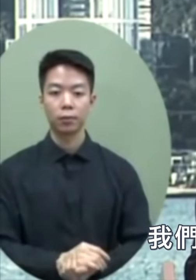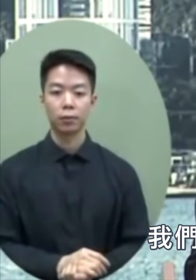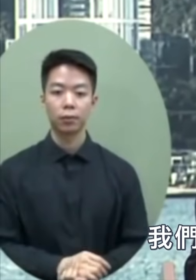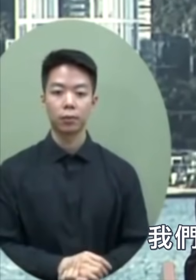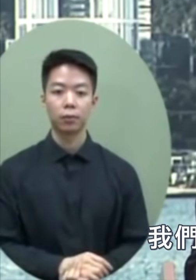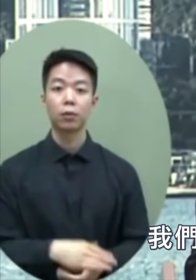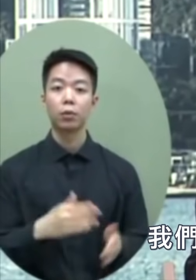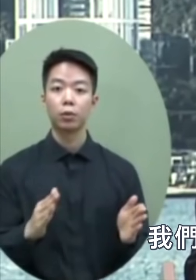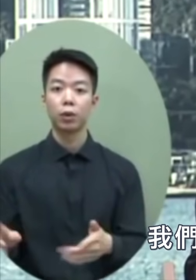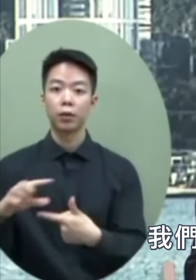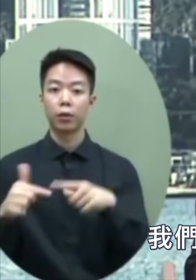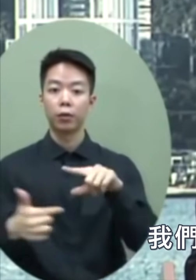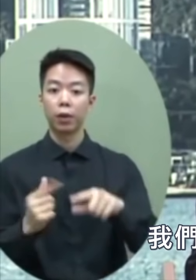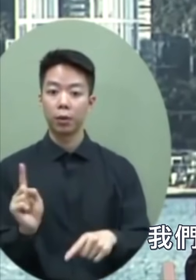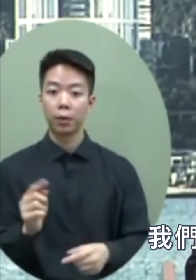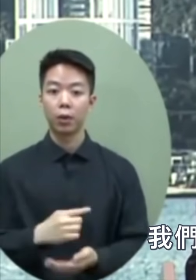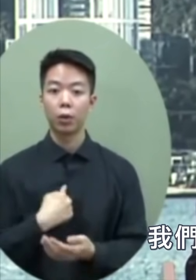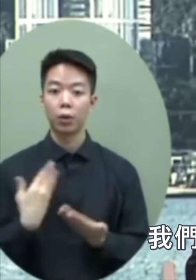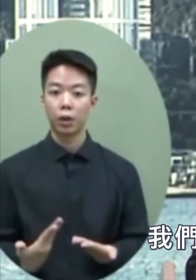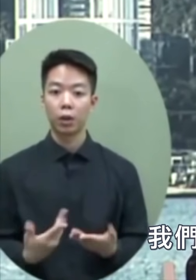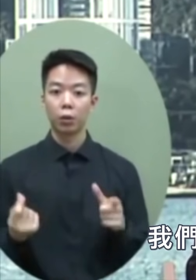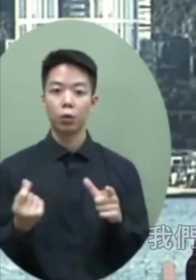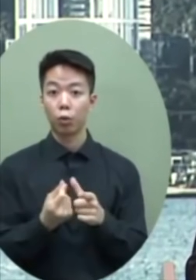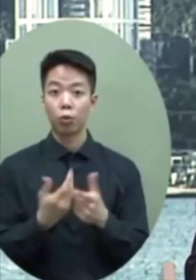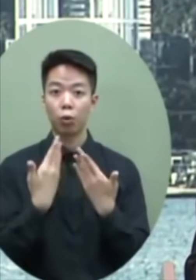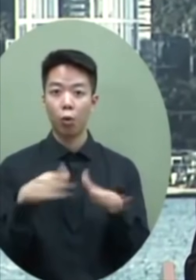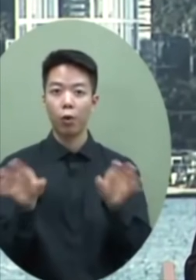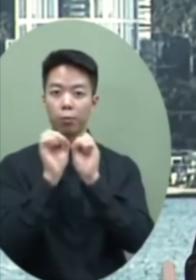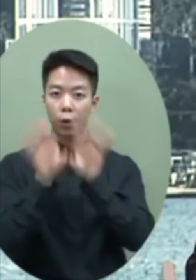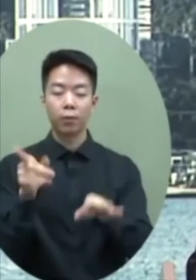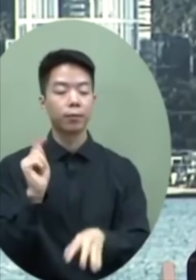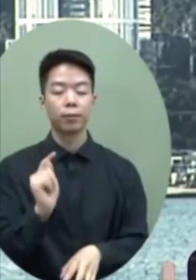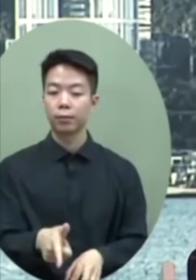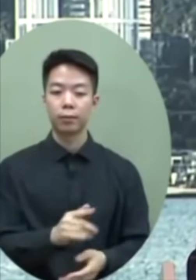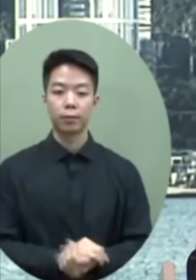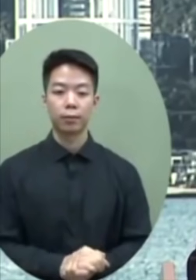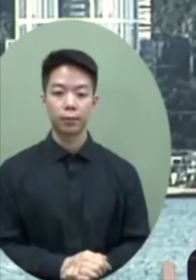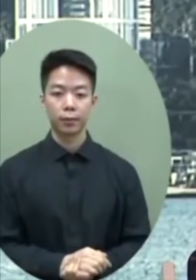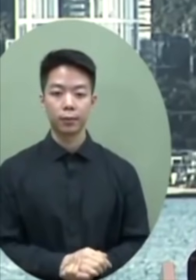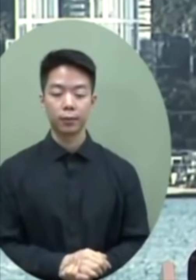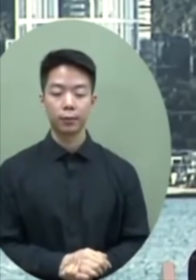我哋點處理佢咧？我喺呢度唔會公開去評論嘅。有關